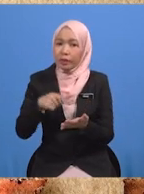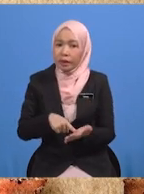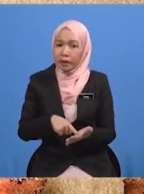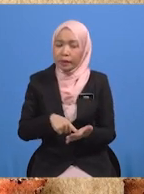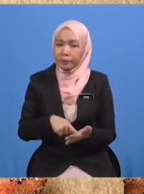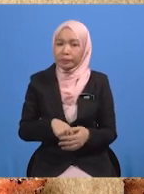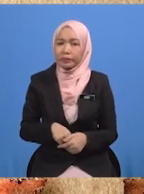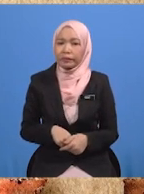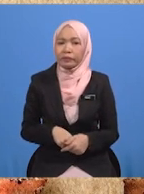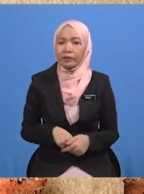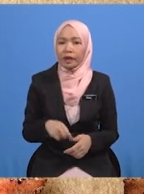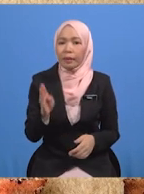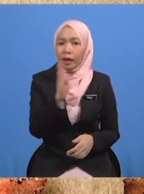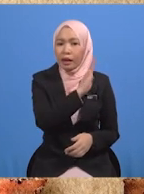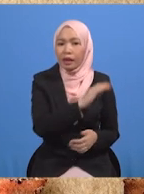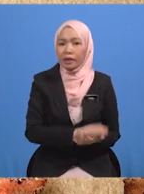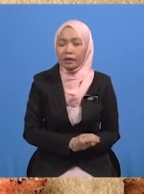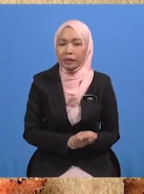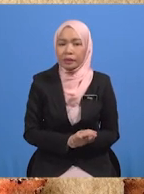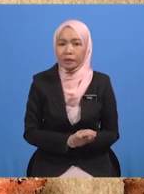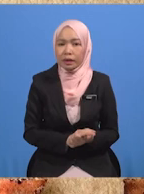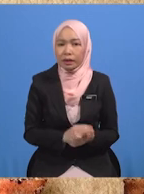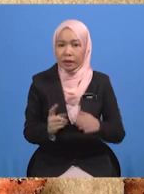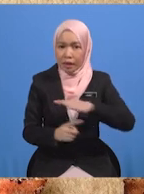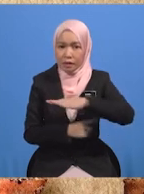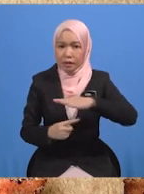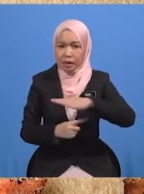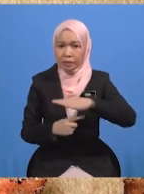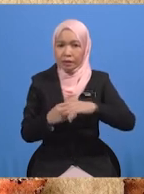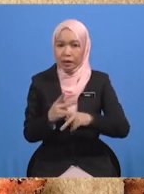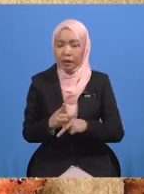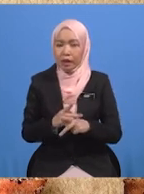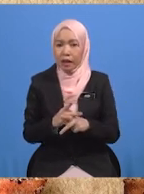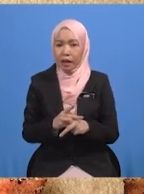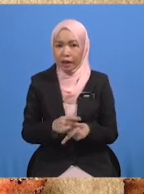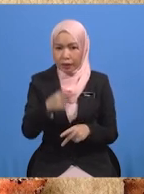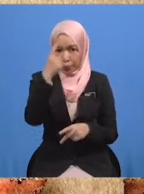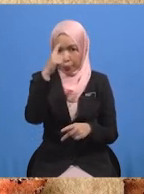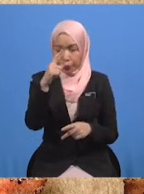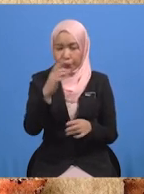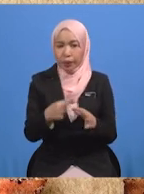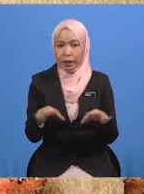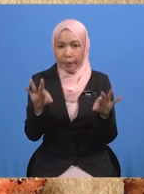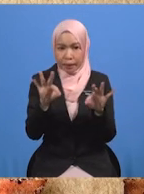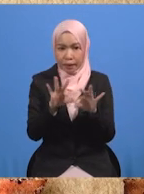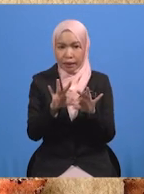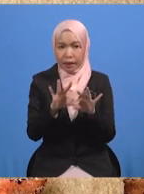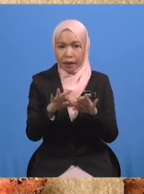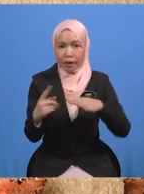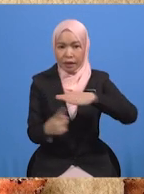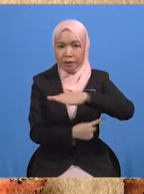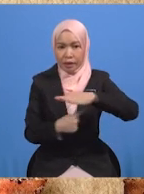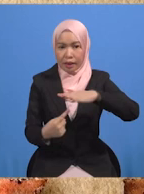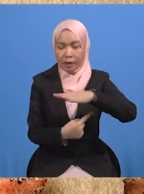mengamalkan dasar berkecuali dan dasar perlindungan demi kepentingan perniagaan mereka dalam Kerajaan Turki